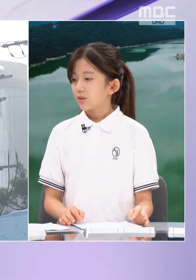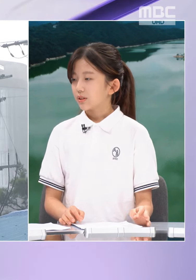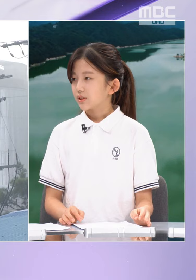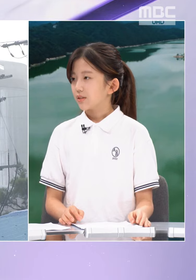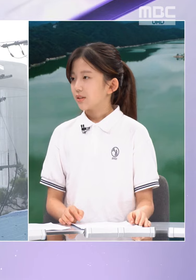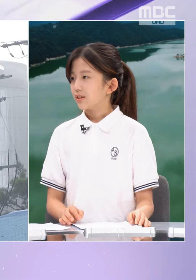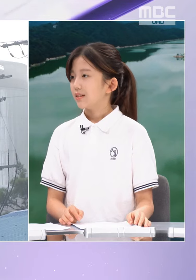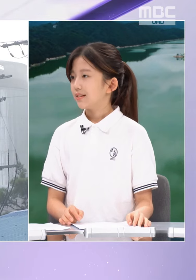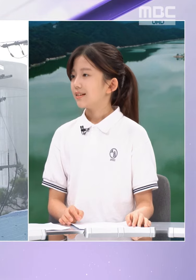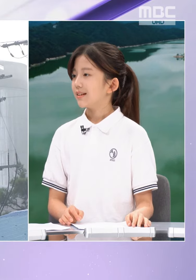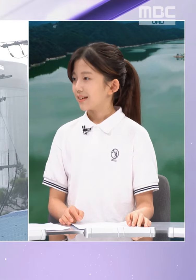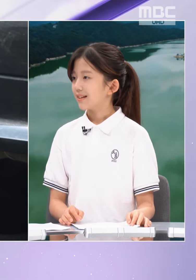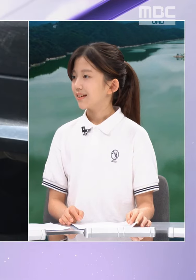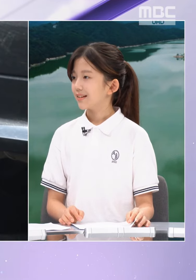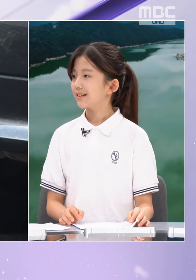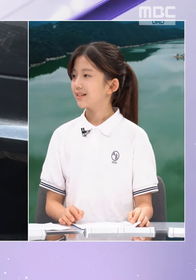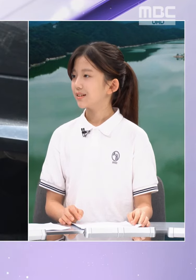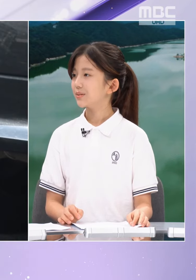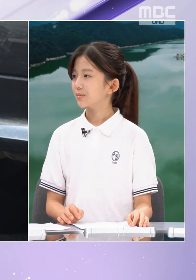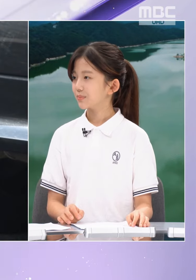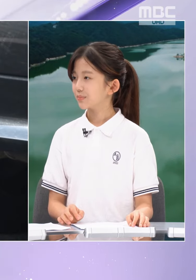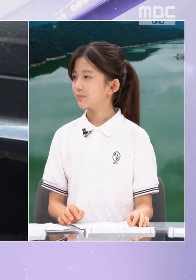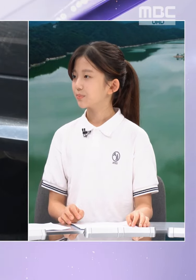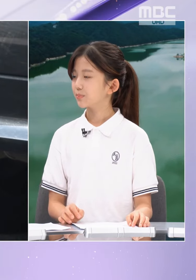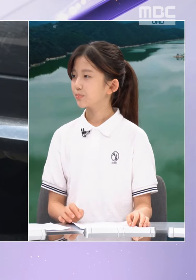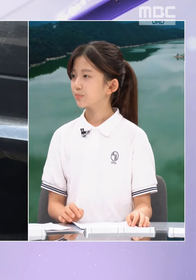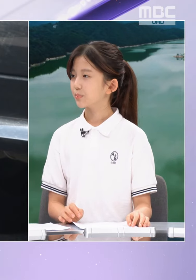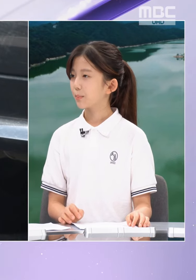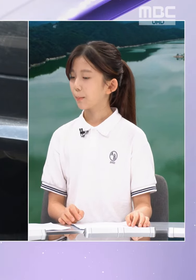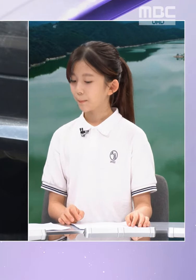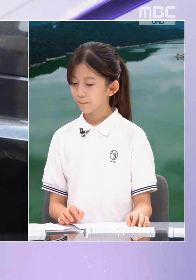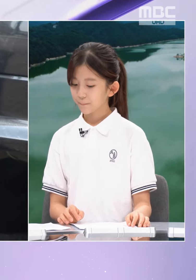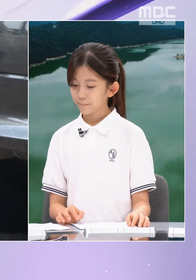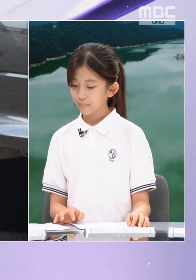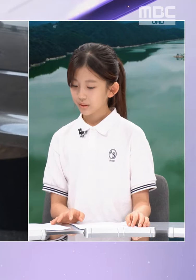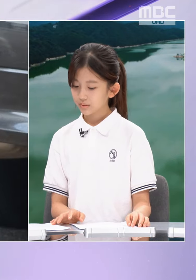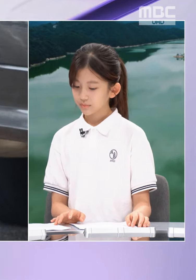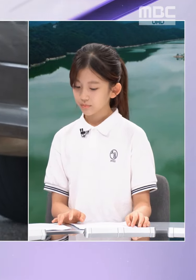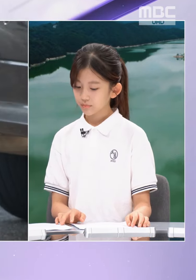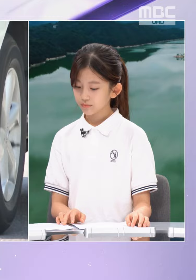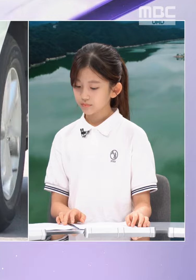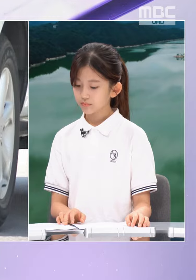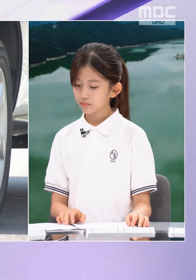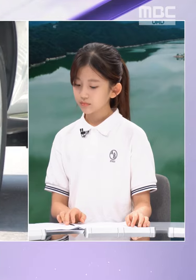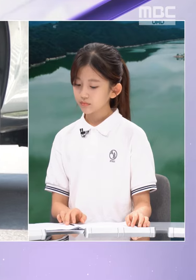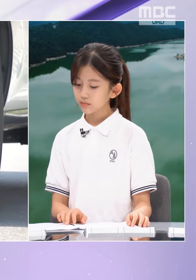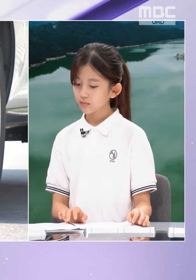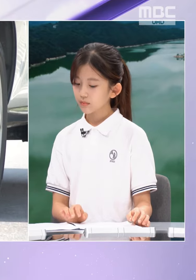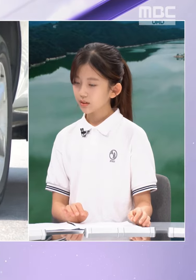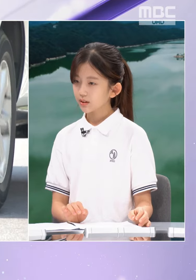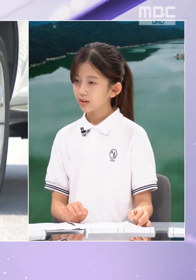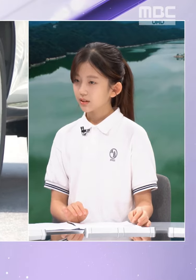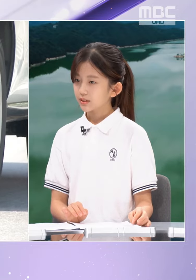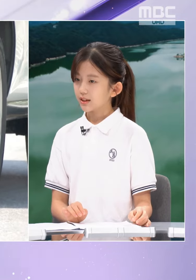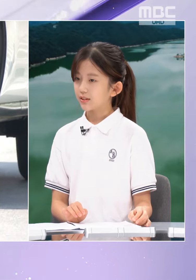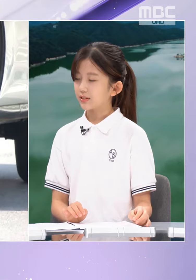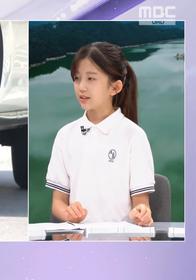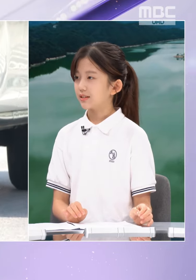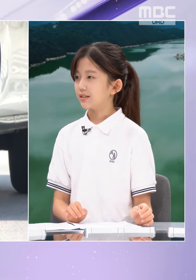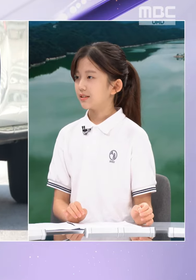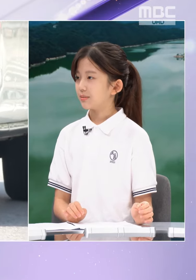더 그렇게 되면 건데. 안 되겠다 그런 생각을 하는 거예요. 친구들은 어때요? 친구들도 뭐 기후 위기 이런 데 관심 좀 있어요? 어때요?